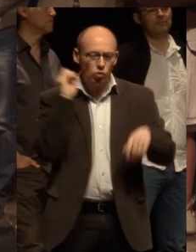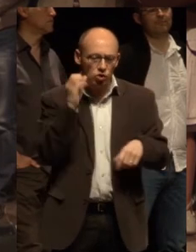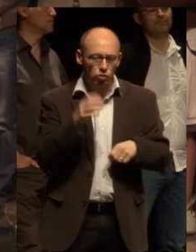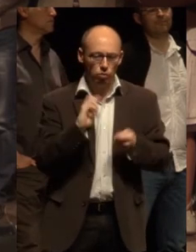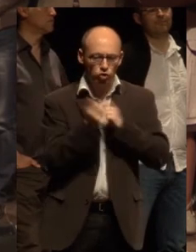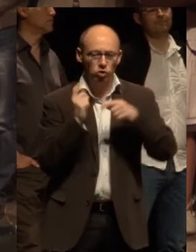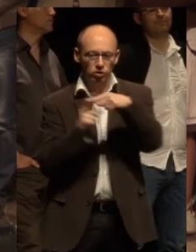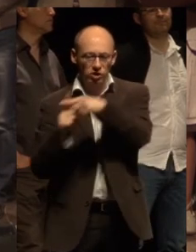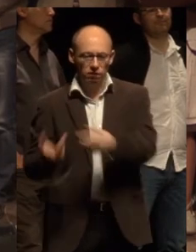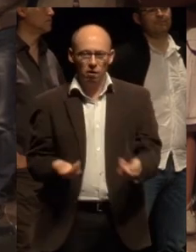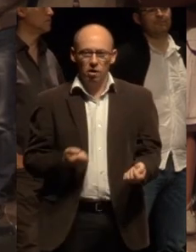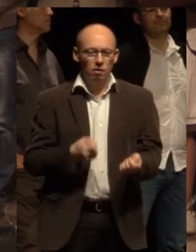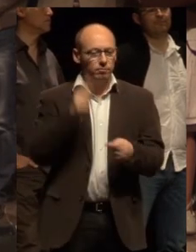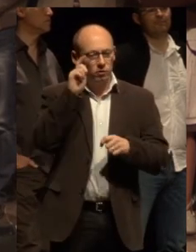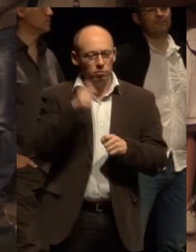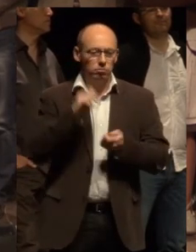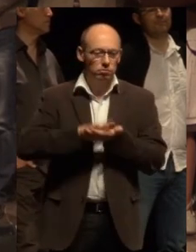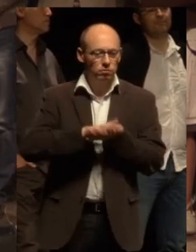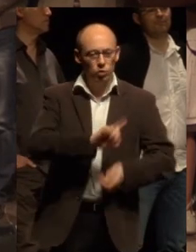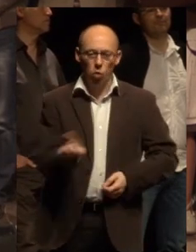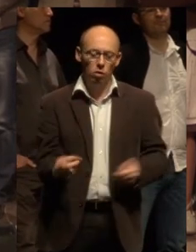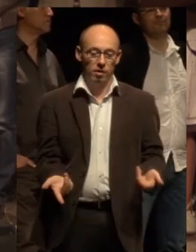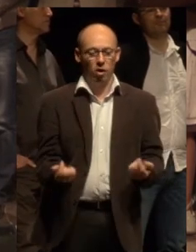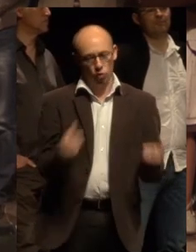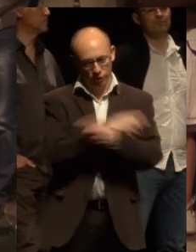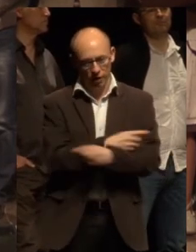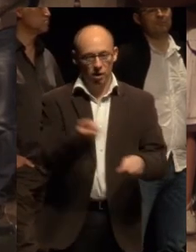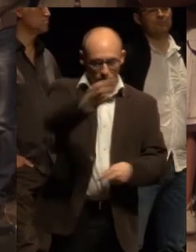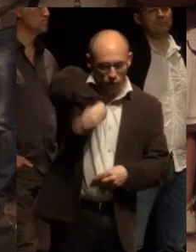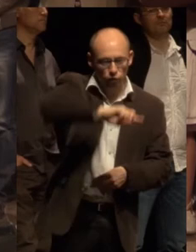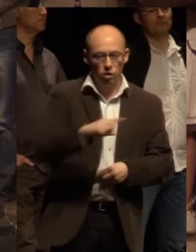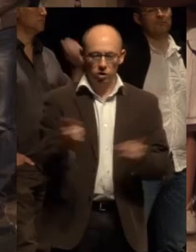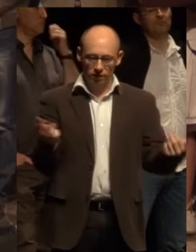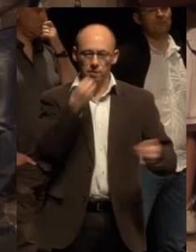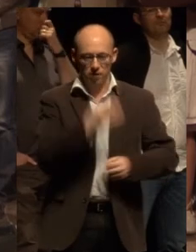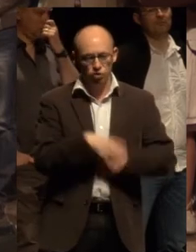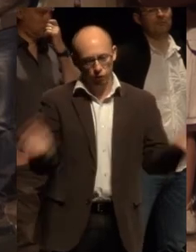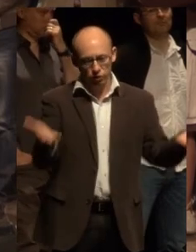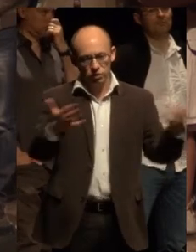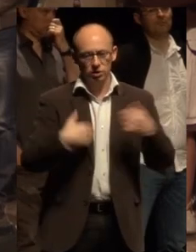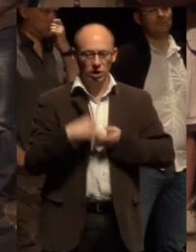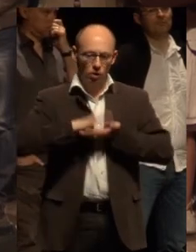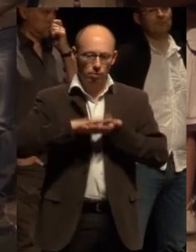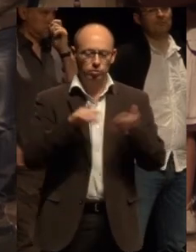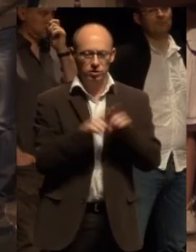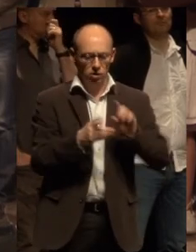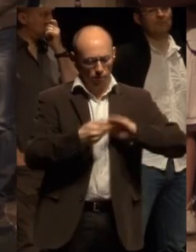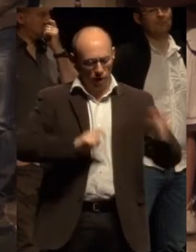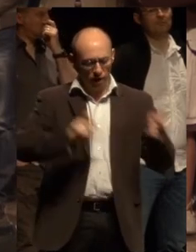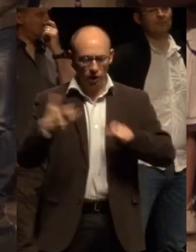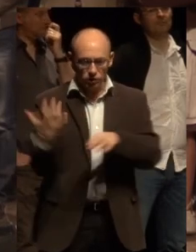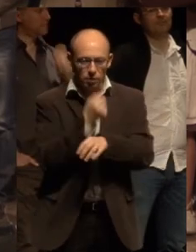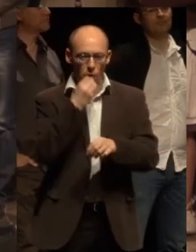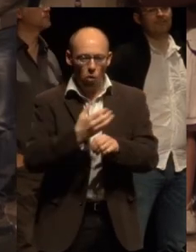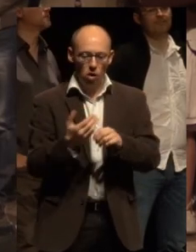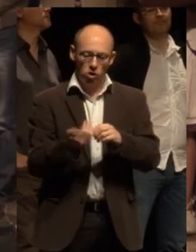bien, quand nous réussissons à passer un cap, quand nous réussissons à relever un défi ensemble. J'espère que nous aurons des réussites le